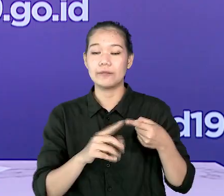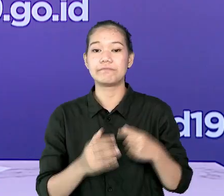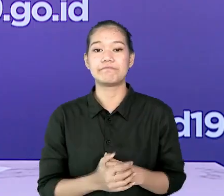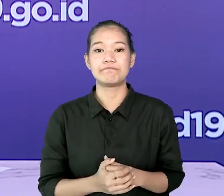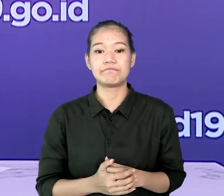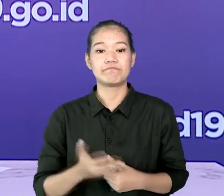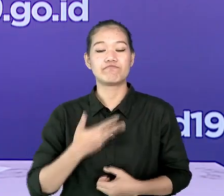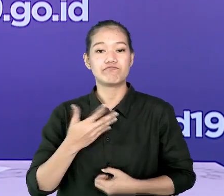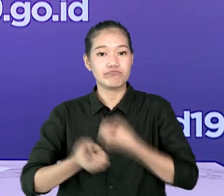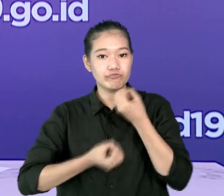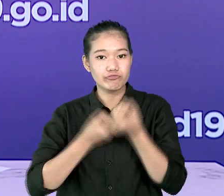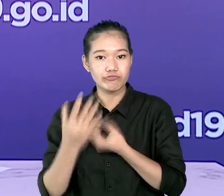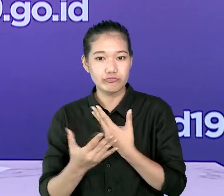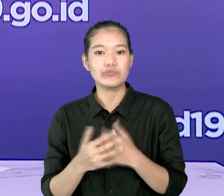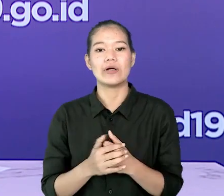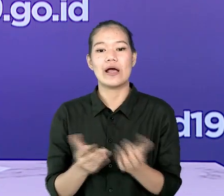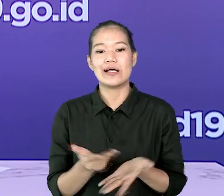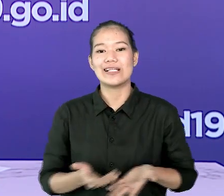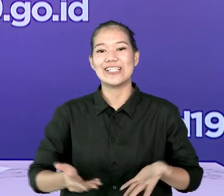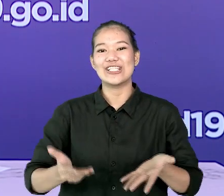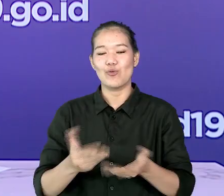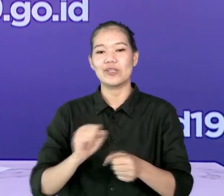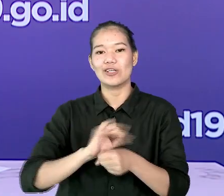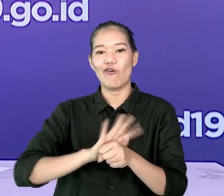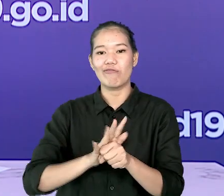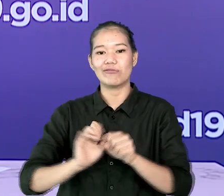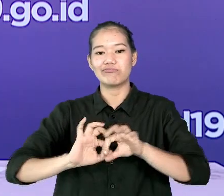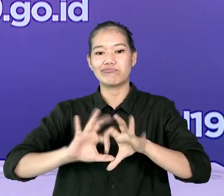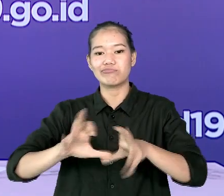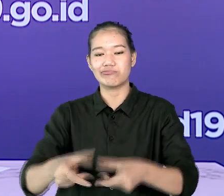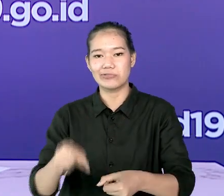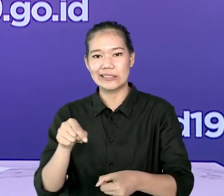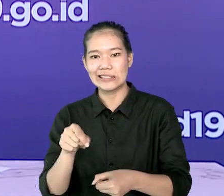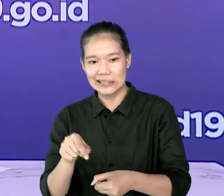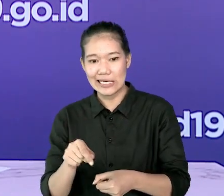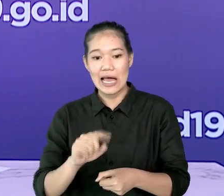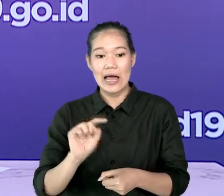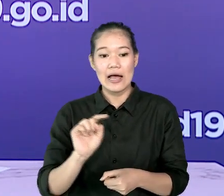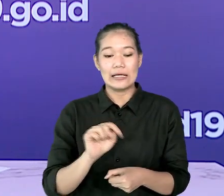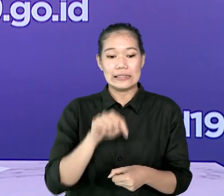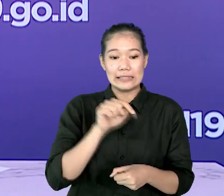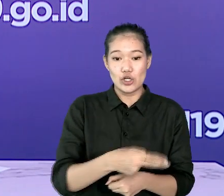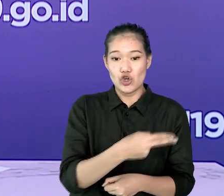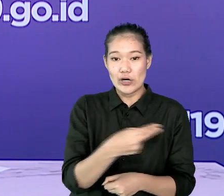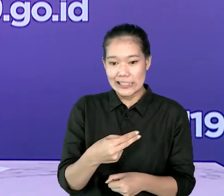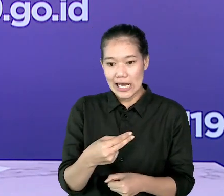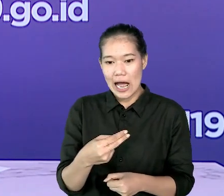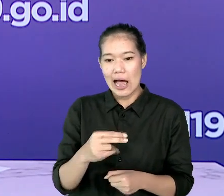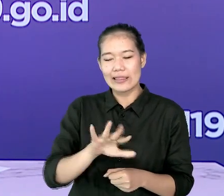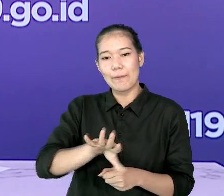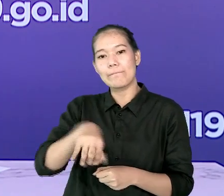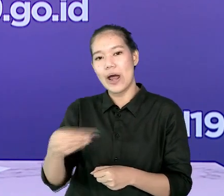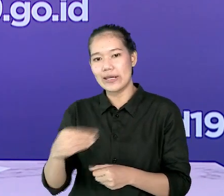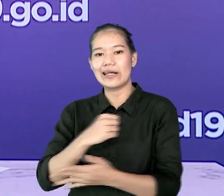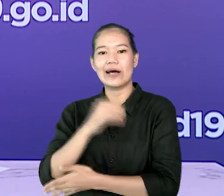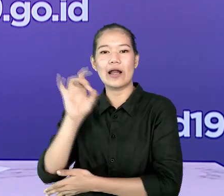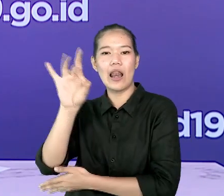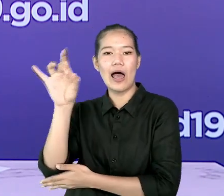Pertama-tama, saya akan menyampaikan tren perkembangan kasus COVID-19 dibandingkan dengan dunia dan beberapa